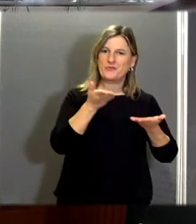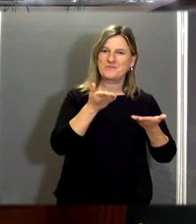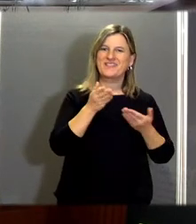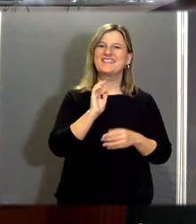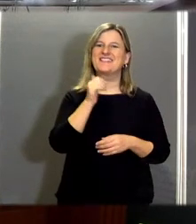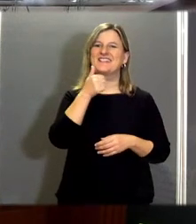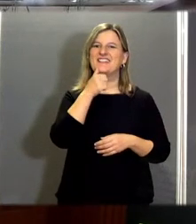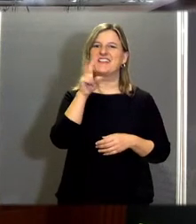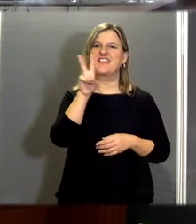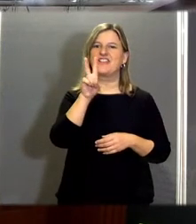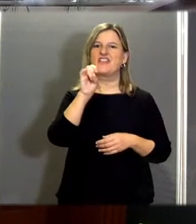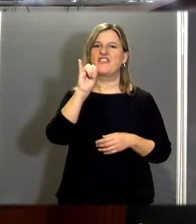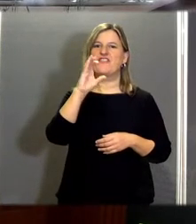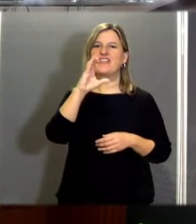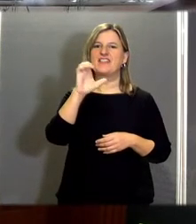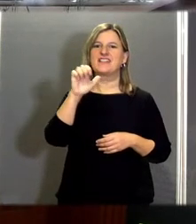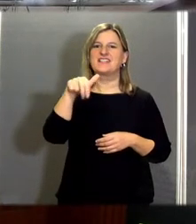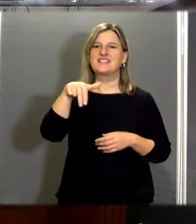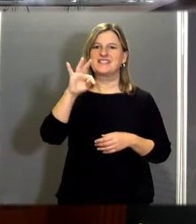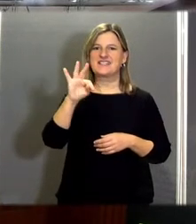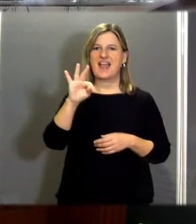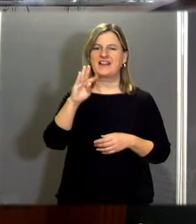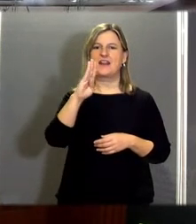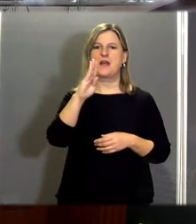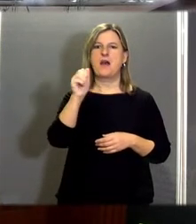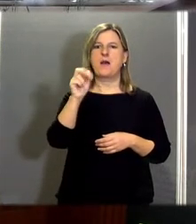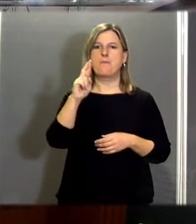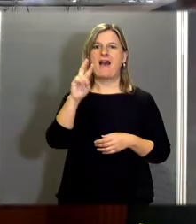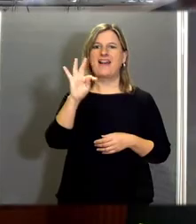Vicent Partal, el director.